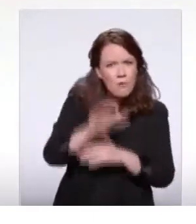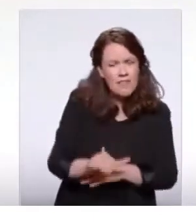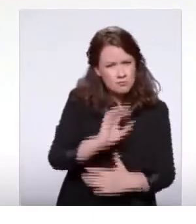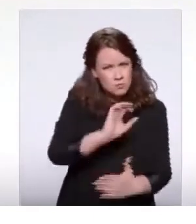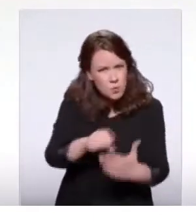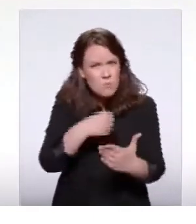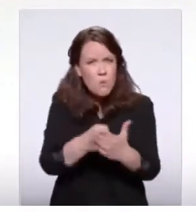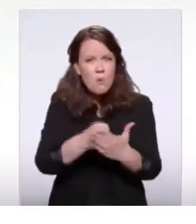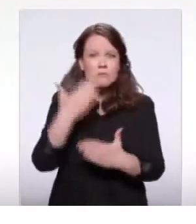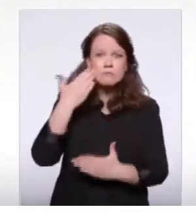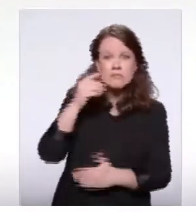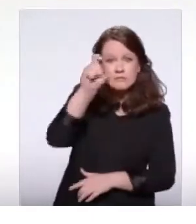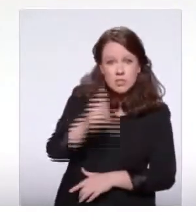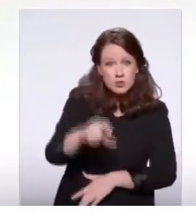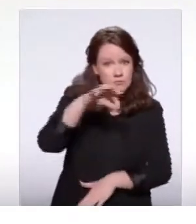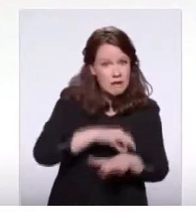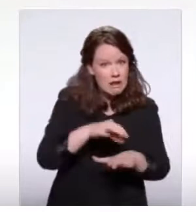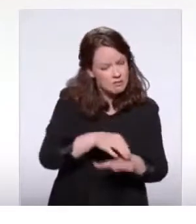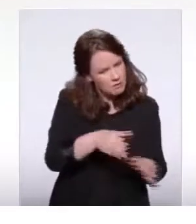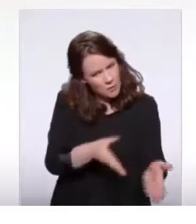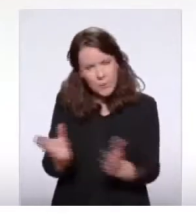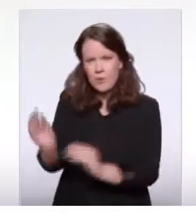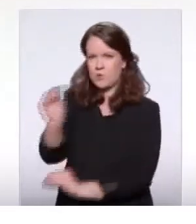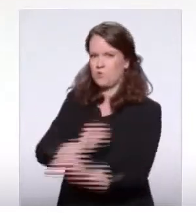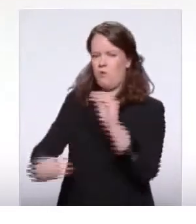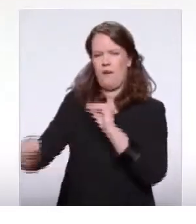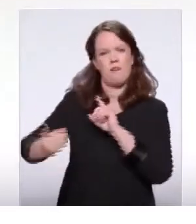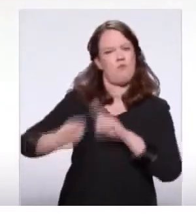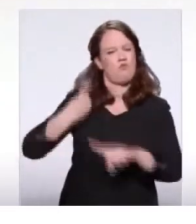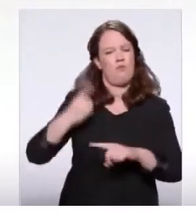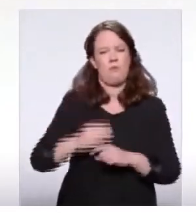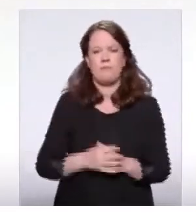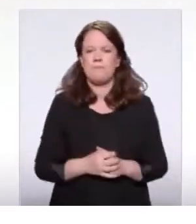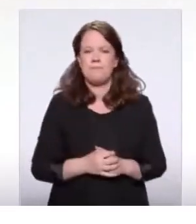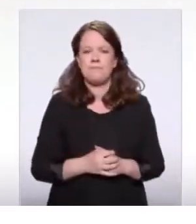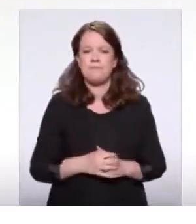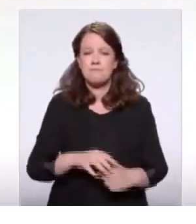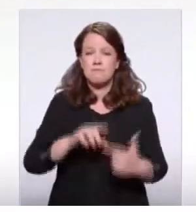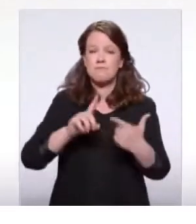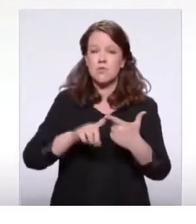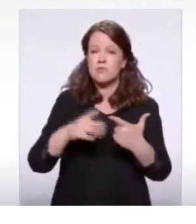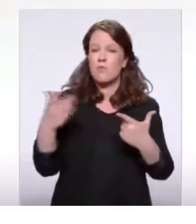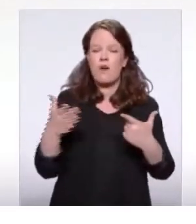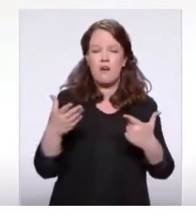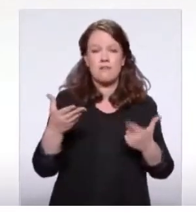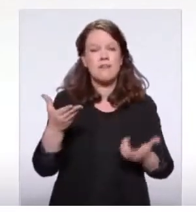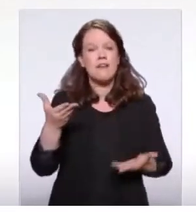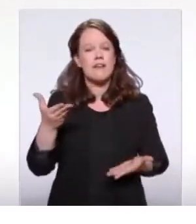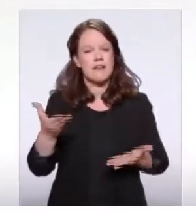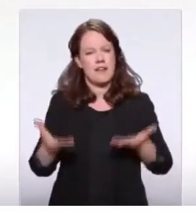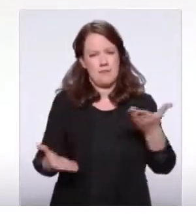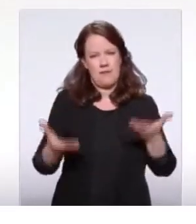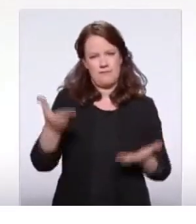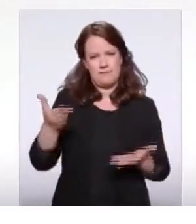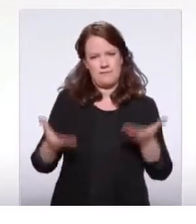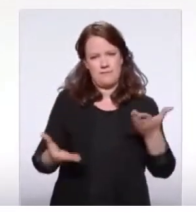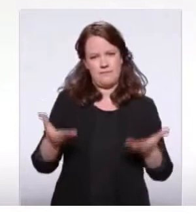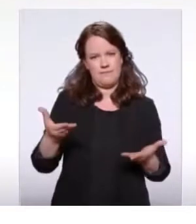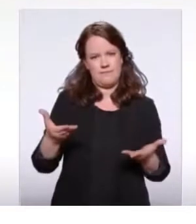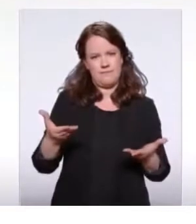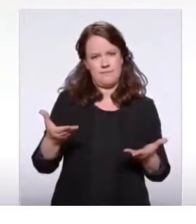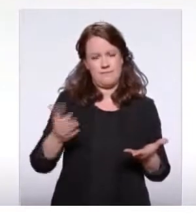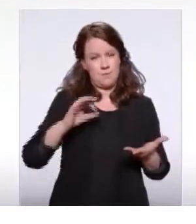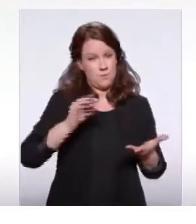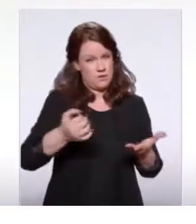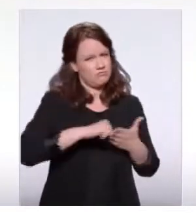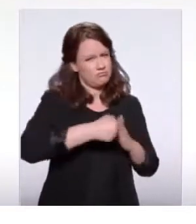d'être soigné dans les meilleures conditions. Ensuite, le deuxième principe, c'est l'équilibre, c'est-à-dire prendre en compte